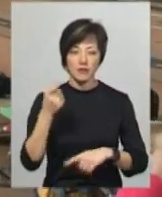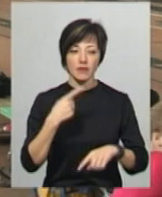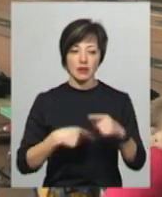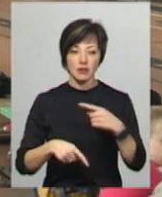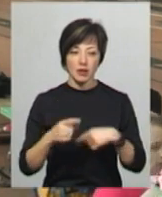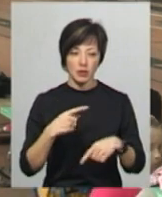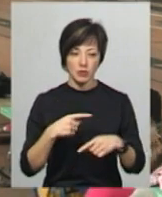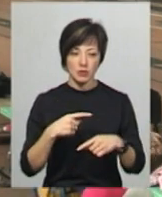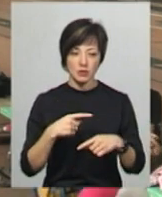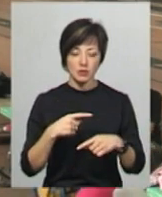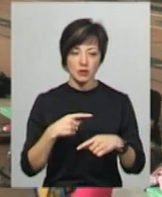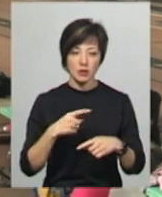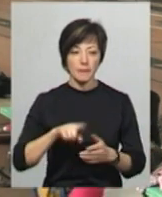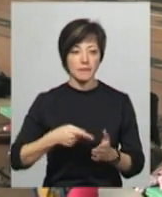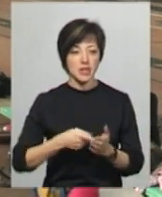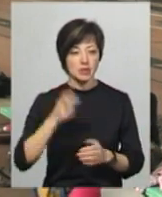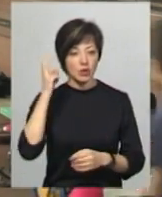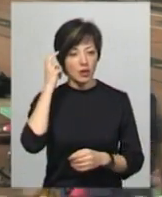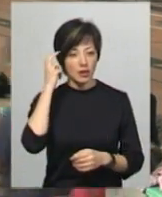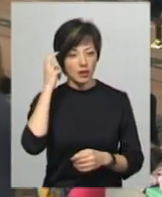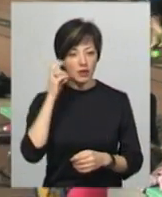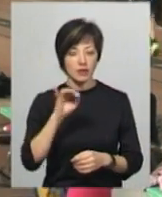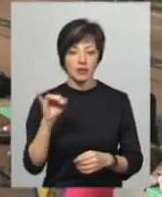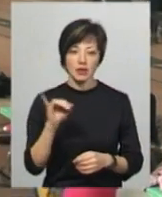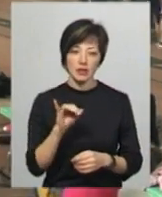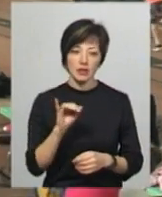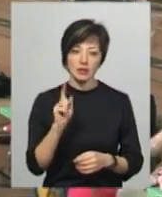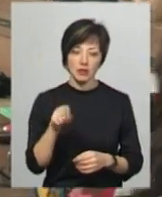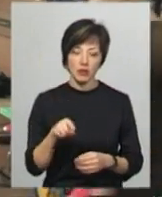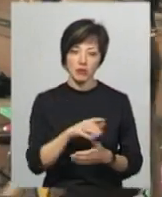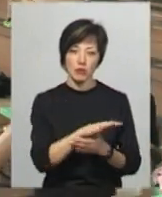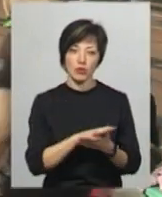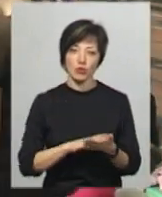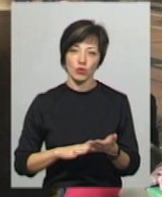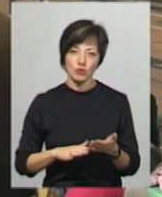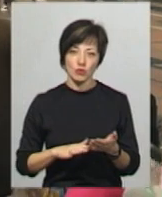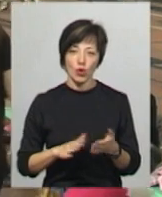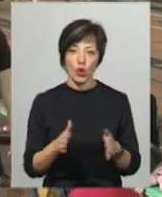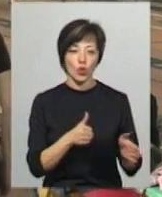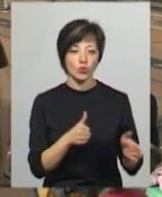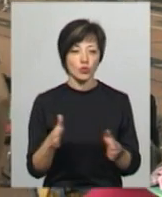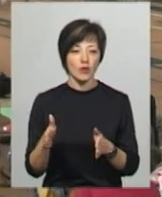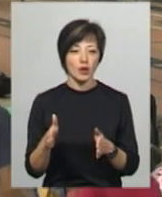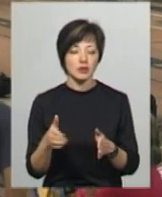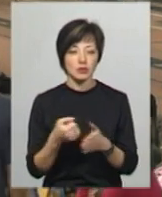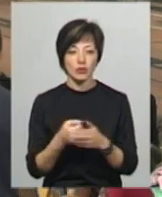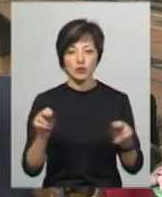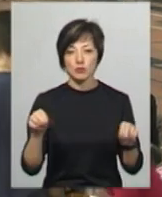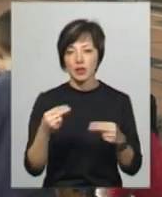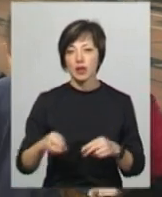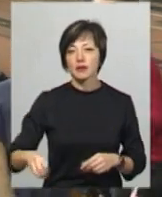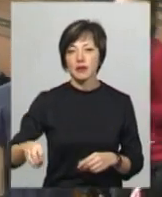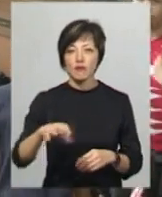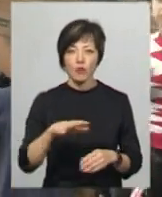вертаємося в місто Київ і безпосередньо там вже продовжуємо готуватися до чемпіонату Європи